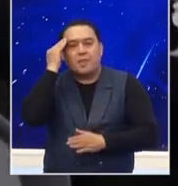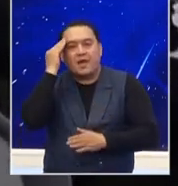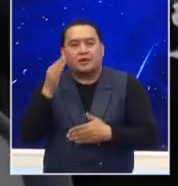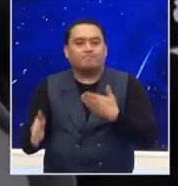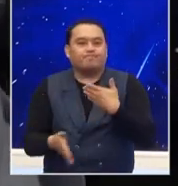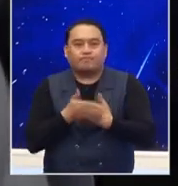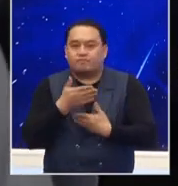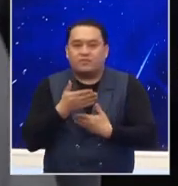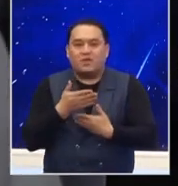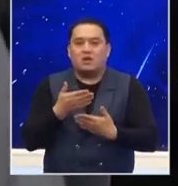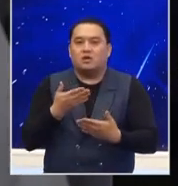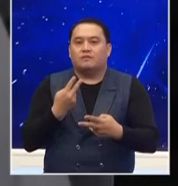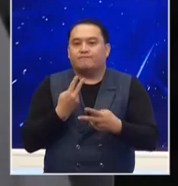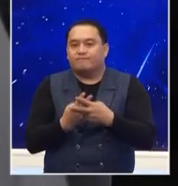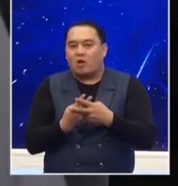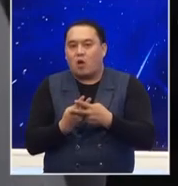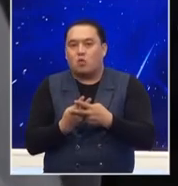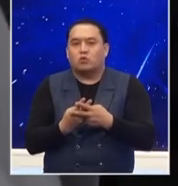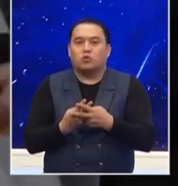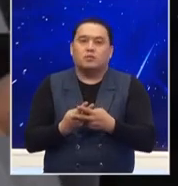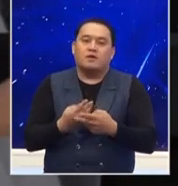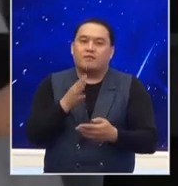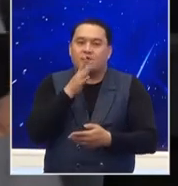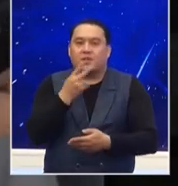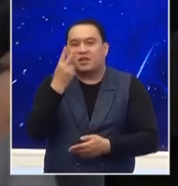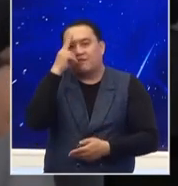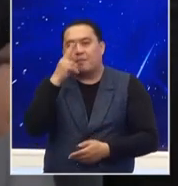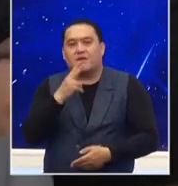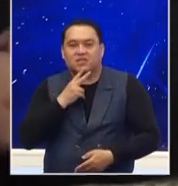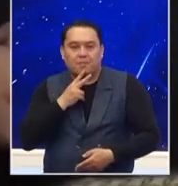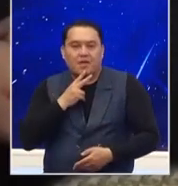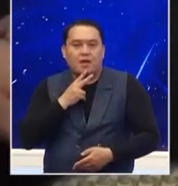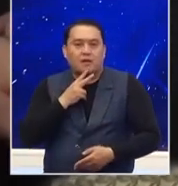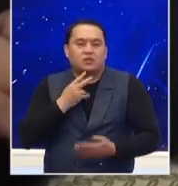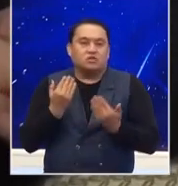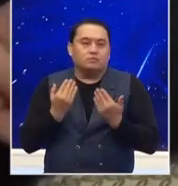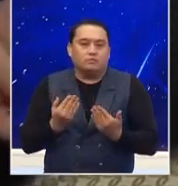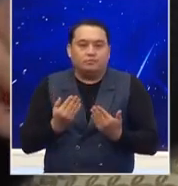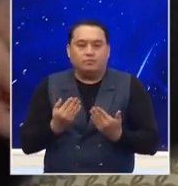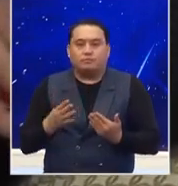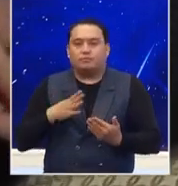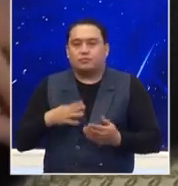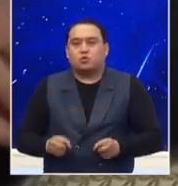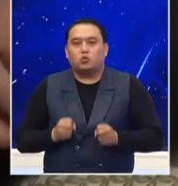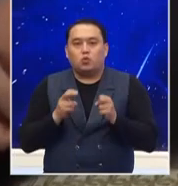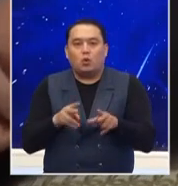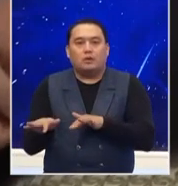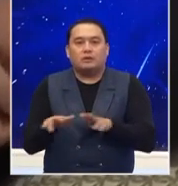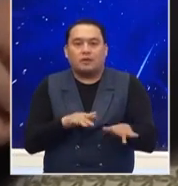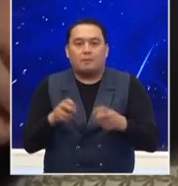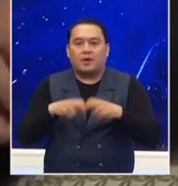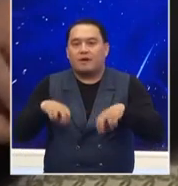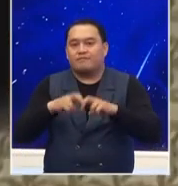мера пресечения в виде содержания под стражей сроком на 2 месяца. В настоящее время по уголовному делу